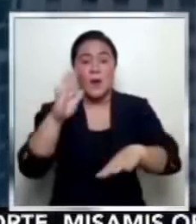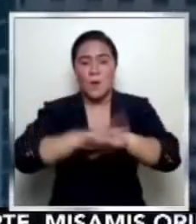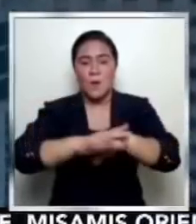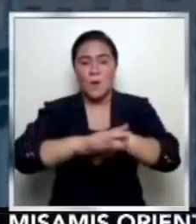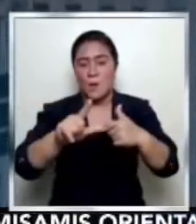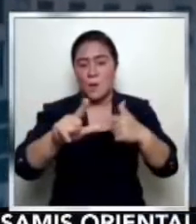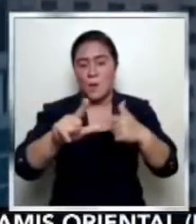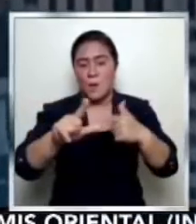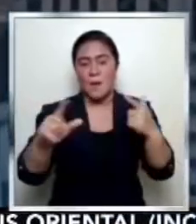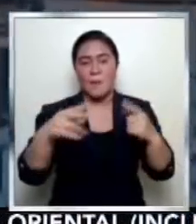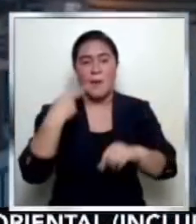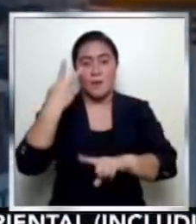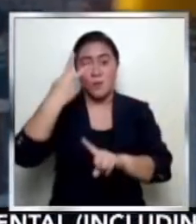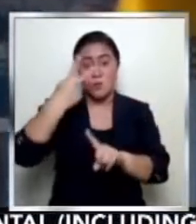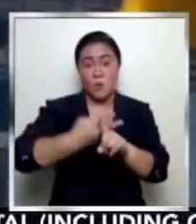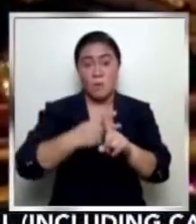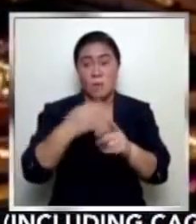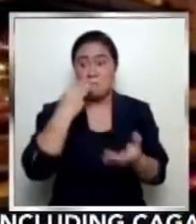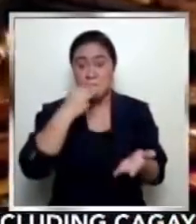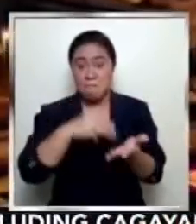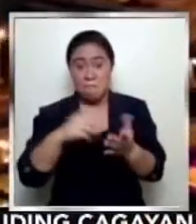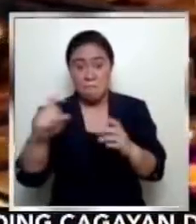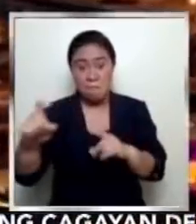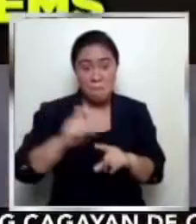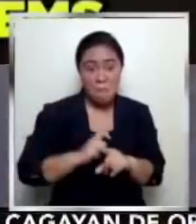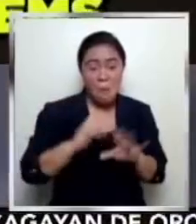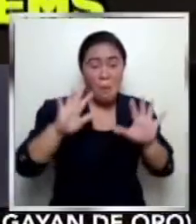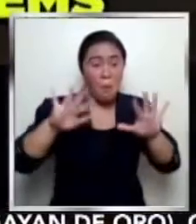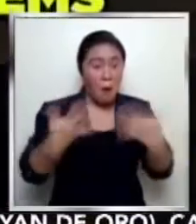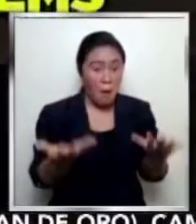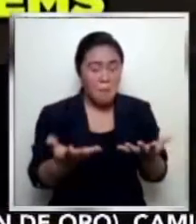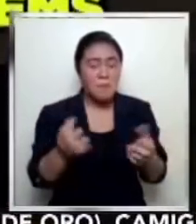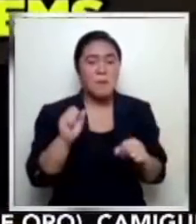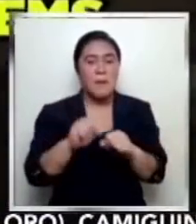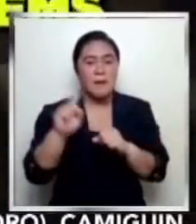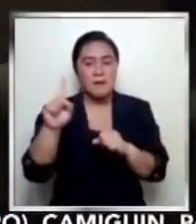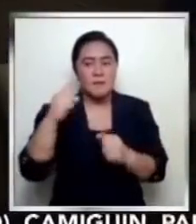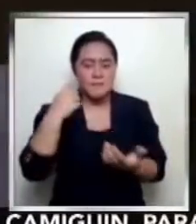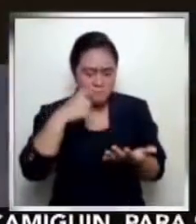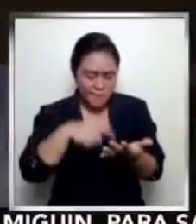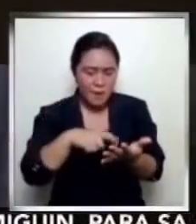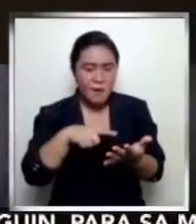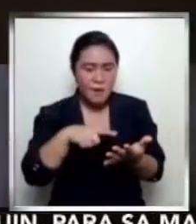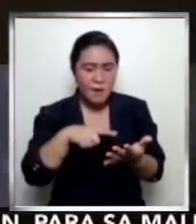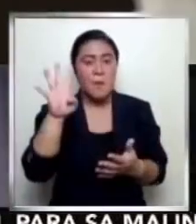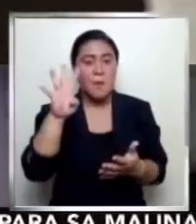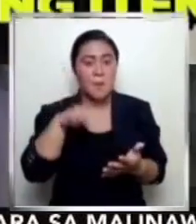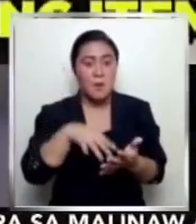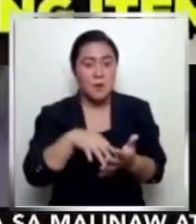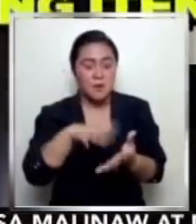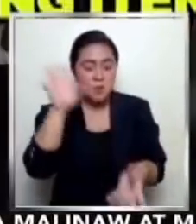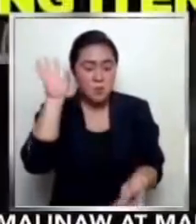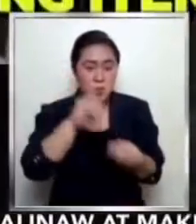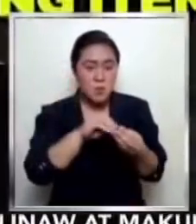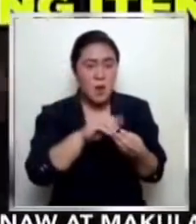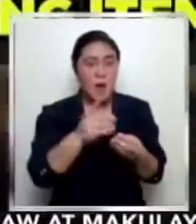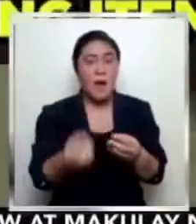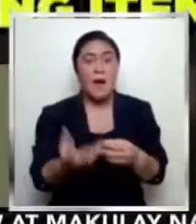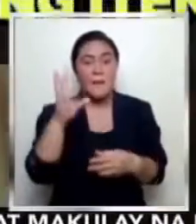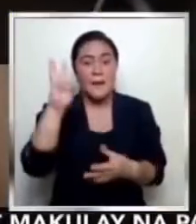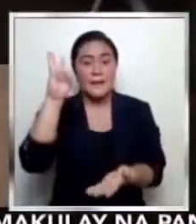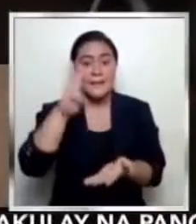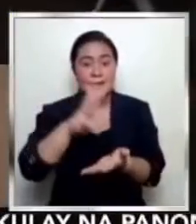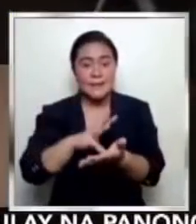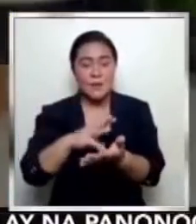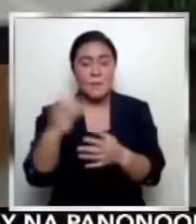may nag-message hanggang sa may natanggap ako isang notification. Instead of 4,000 worth of items ay naging 6,000 ito dahil binalik niya mismo ang